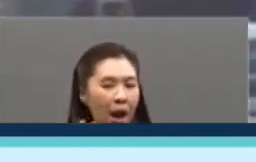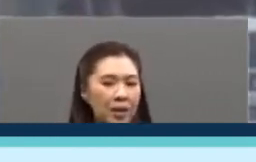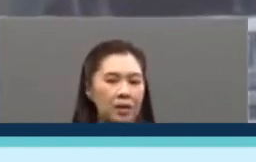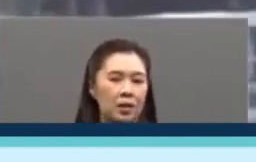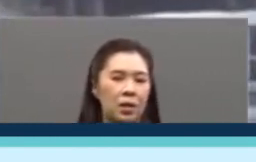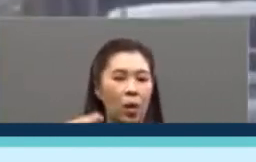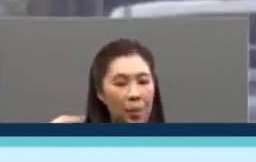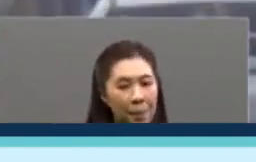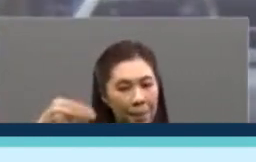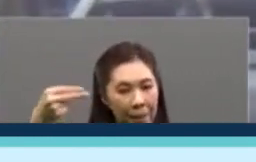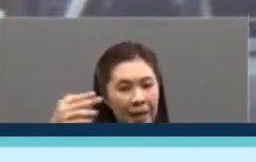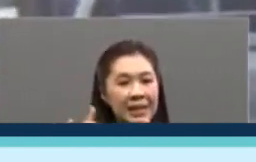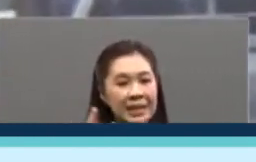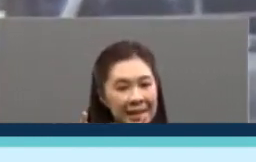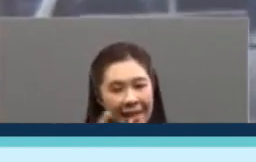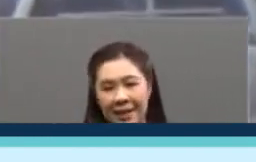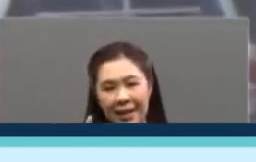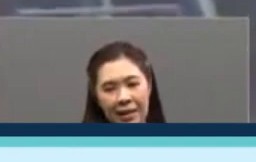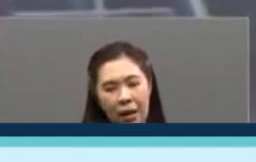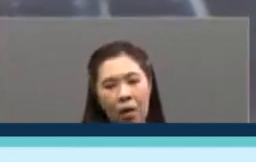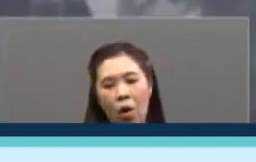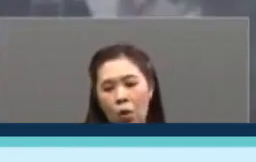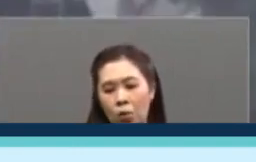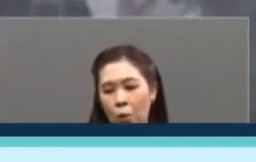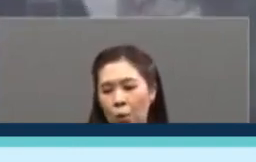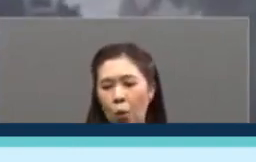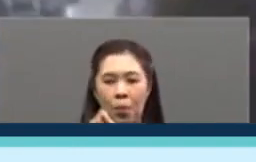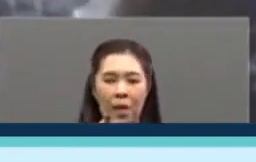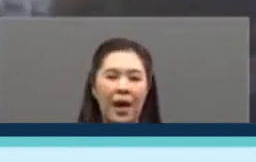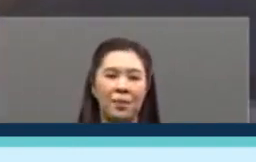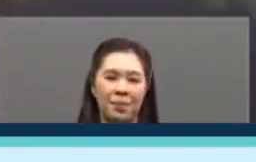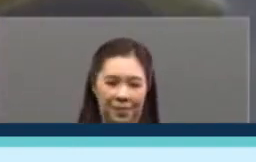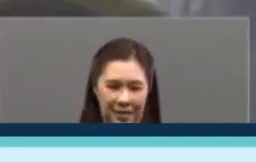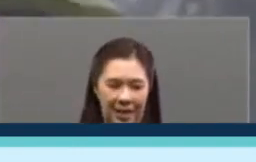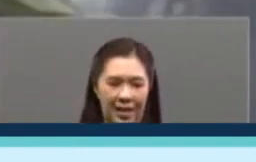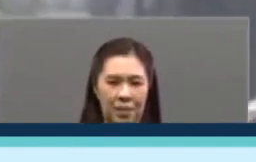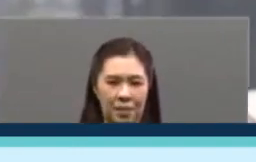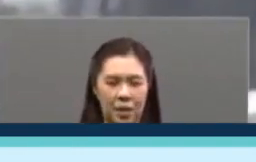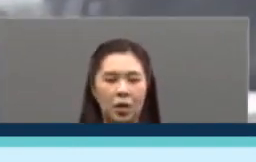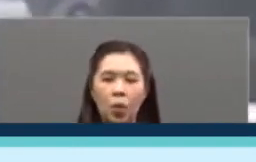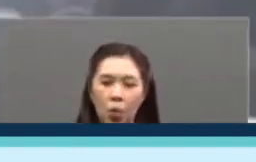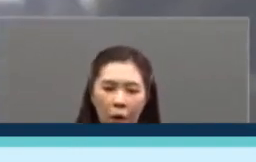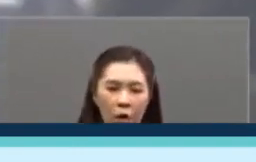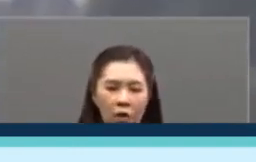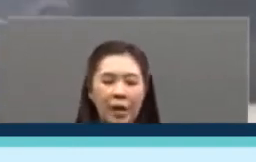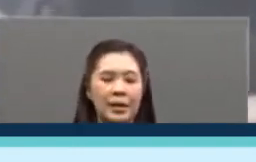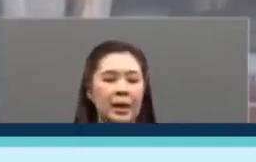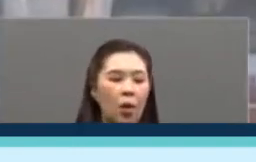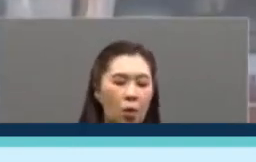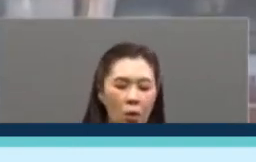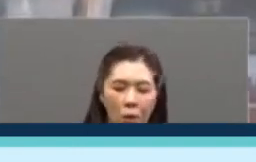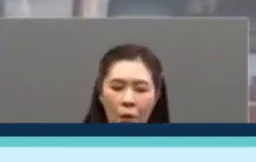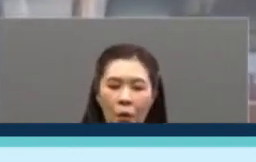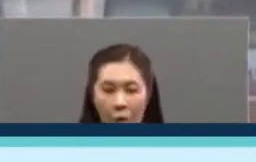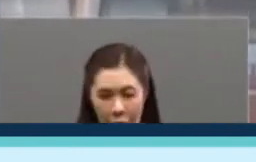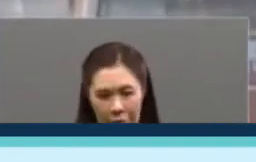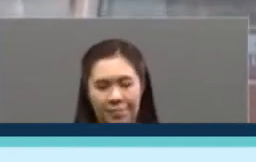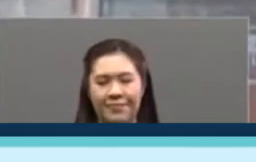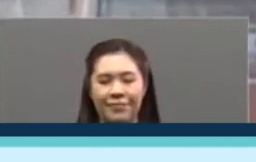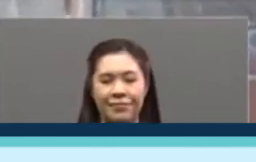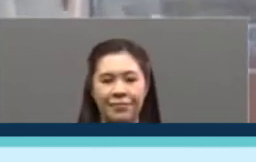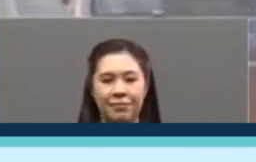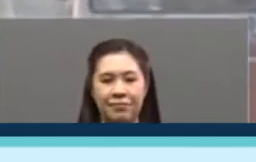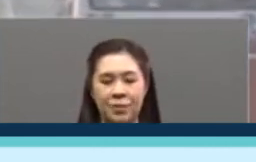าวว่าที่ประชุมคณะรัฐมนตรีรับทราบแผนปฏิบัติการแก้ปัญหาไฟป่าหมอกควันและฝุ่น PM